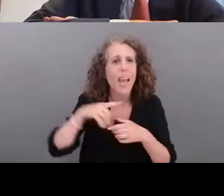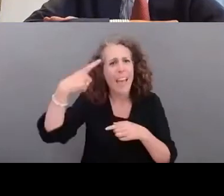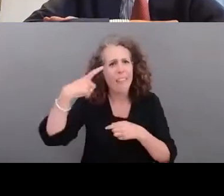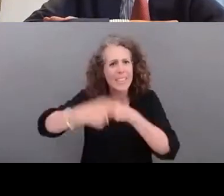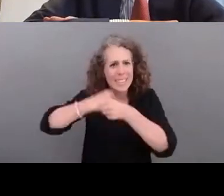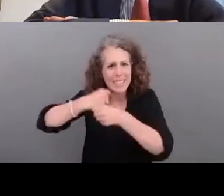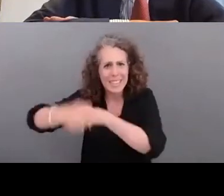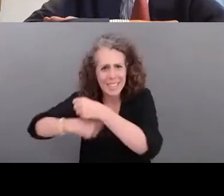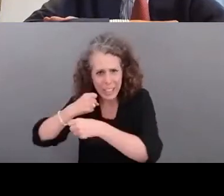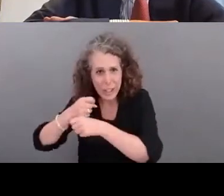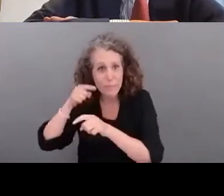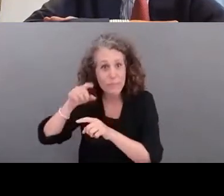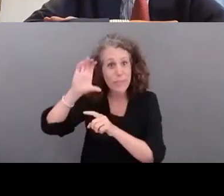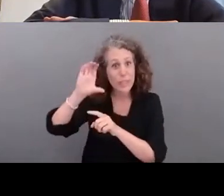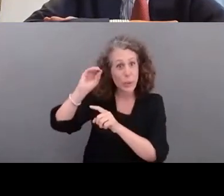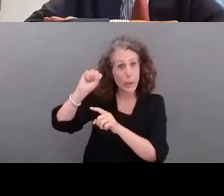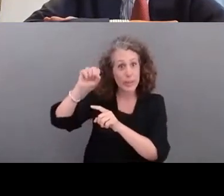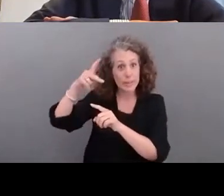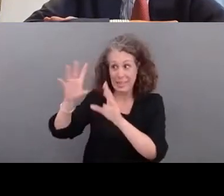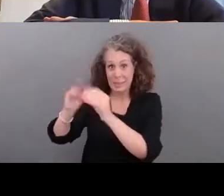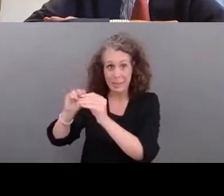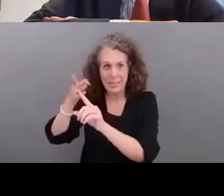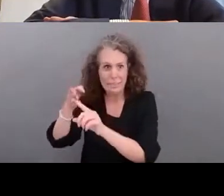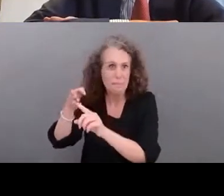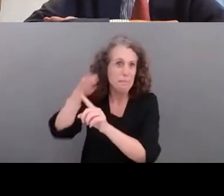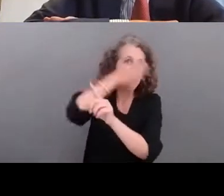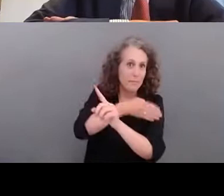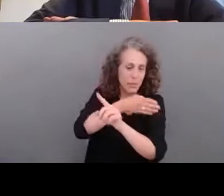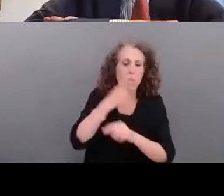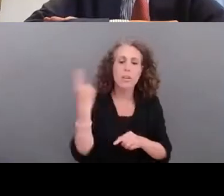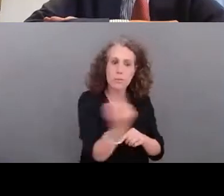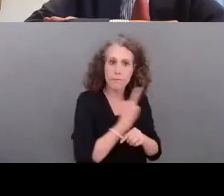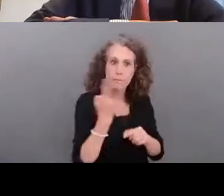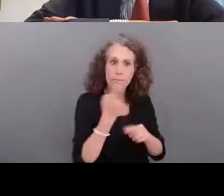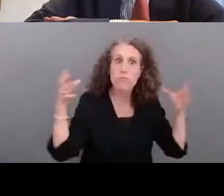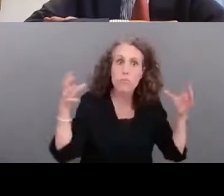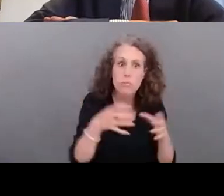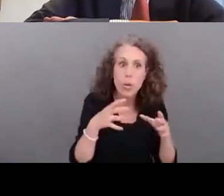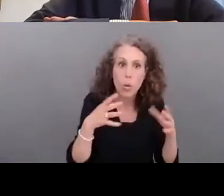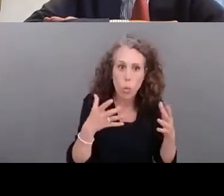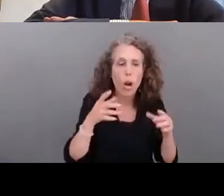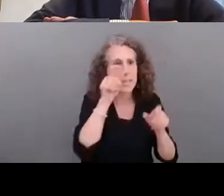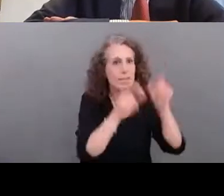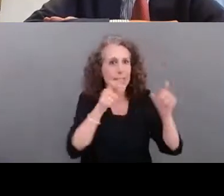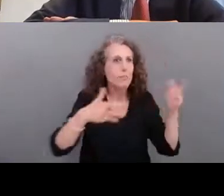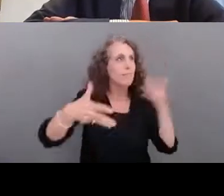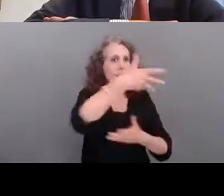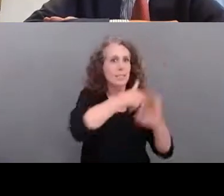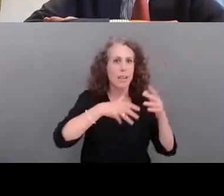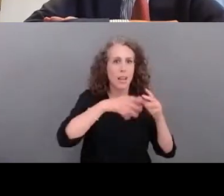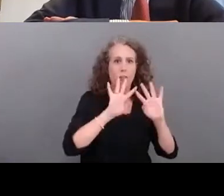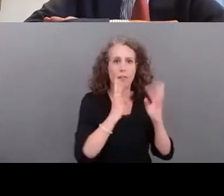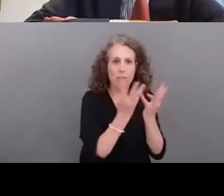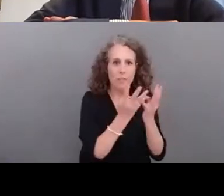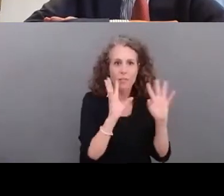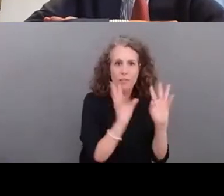un jour avant la conférence des partis d'État, nous nous réunissons pour tenir le forum de la société